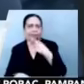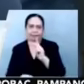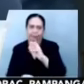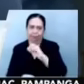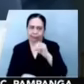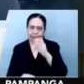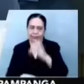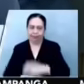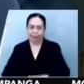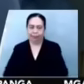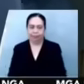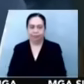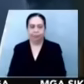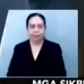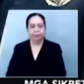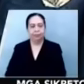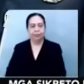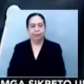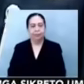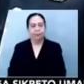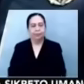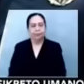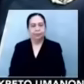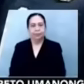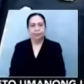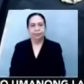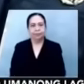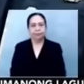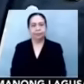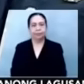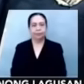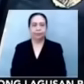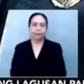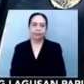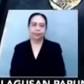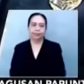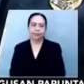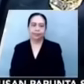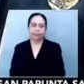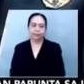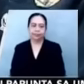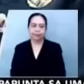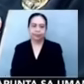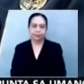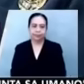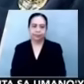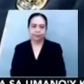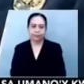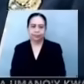sa GMA Integrated News, Marisol Abdurrahman, nakatuto 24 oras.